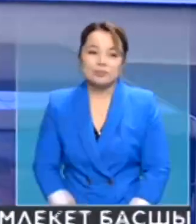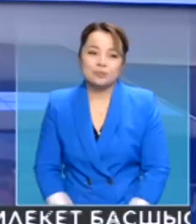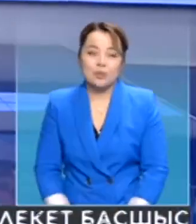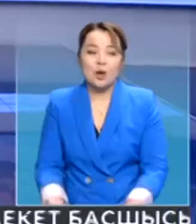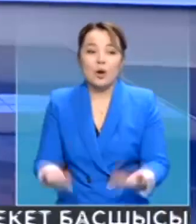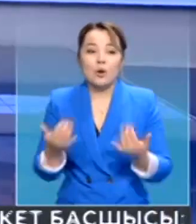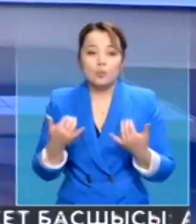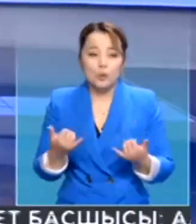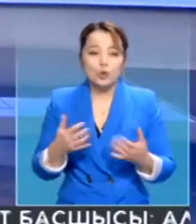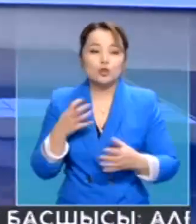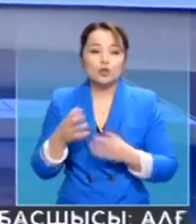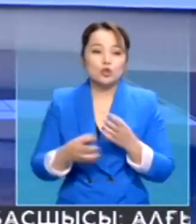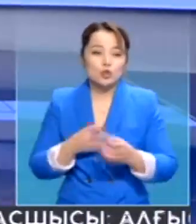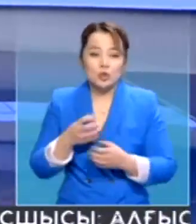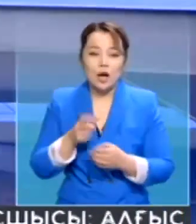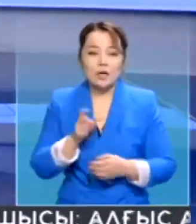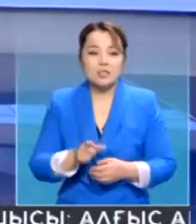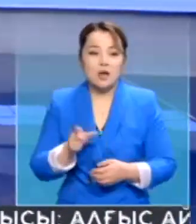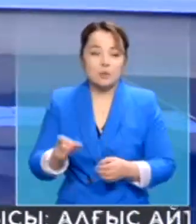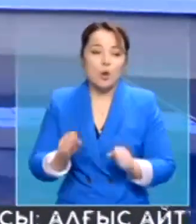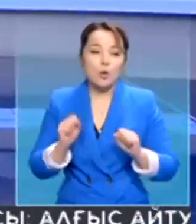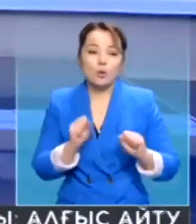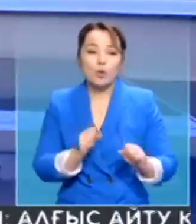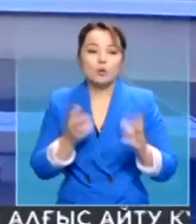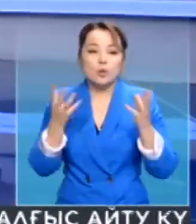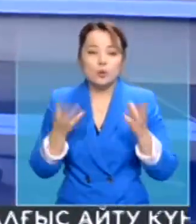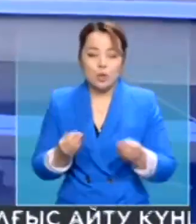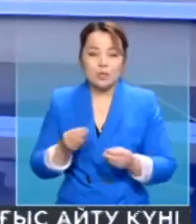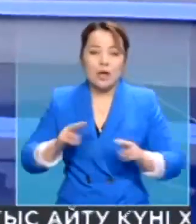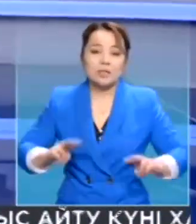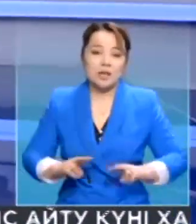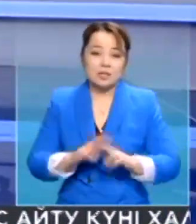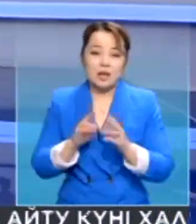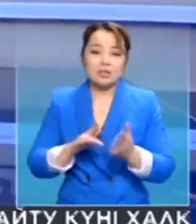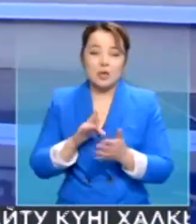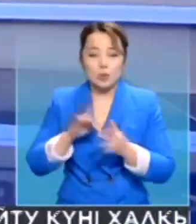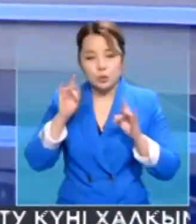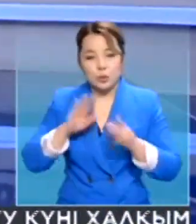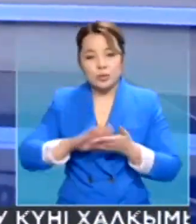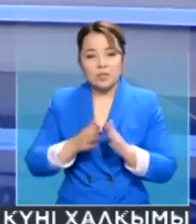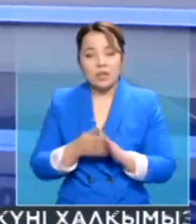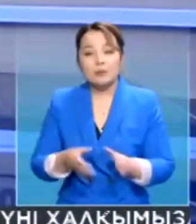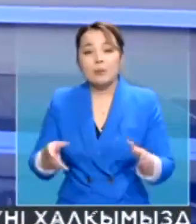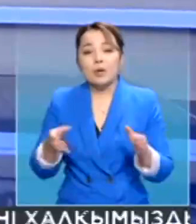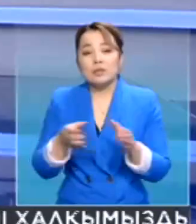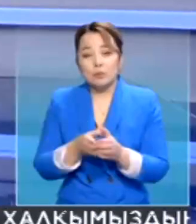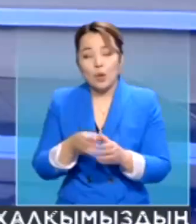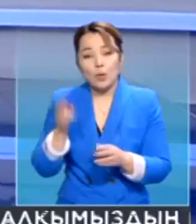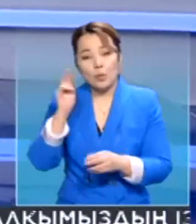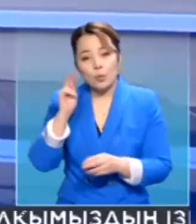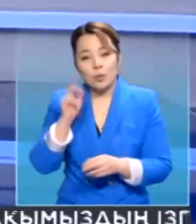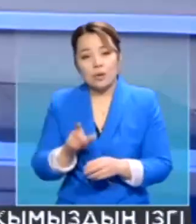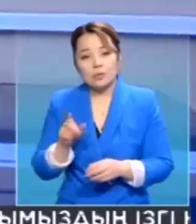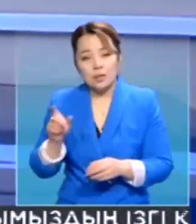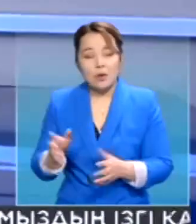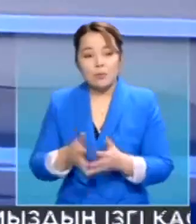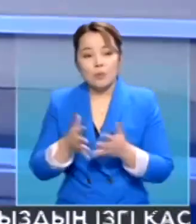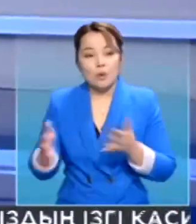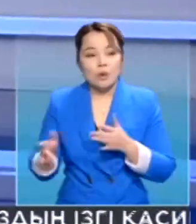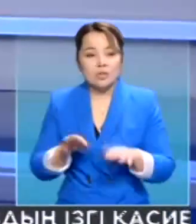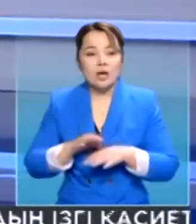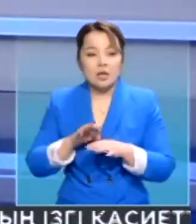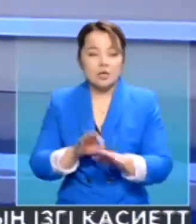Бүгін сондай-ақ дүниежүзілік азаматтық қорғаныс күні осыған орай Астана қаласының төтенше жағдайлар департаменті оқушылар үшін ауқымды